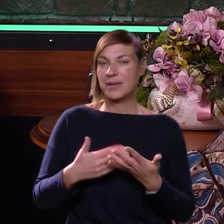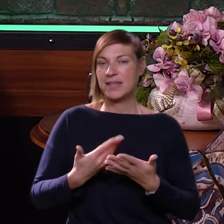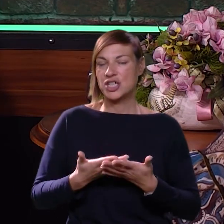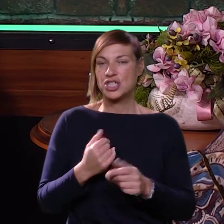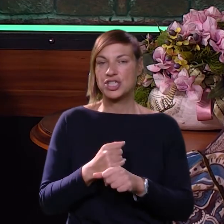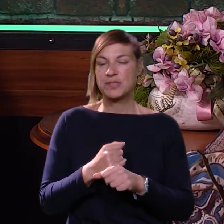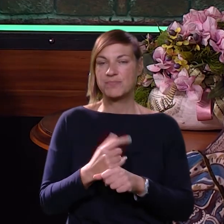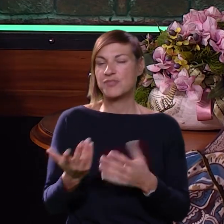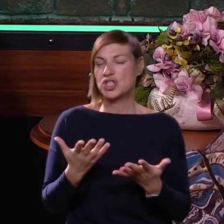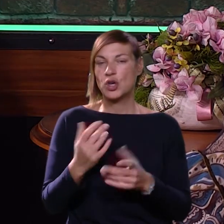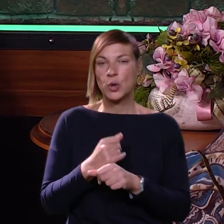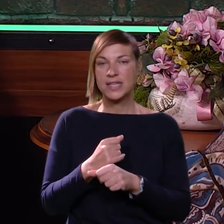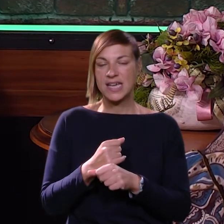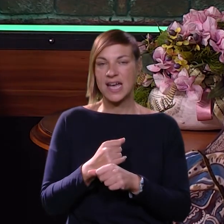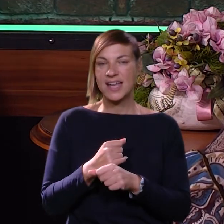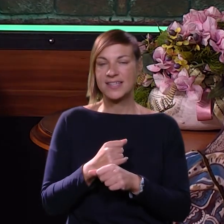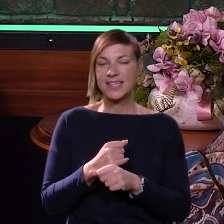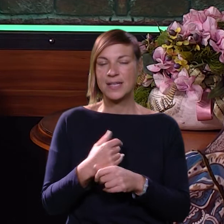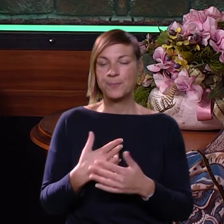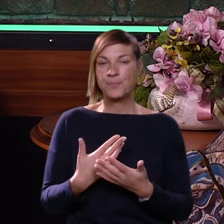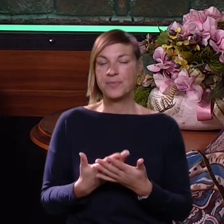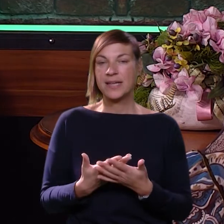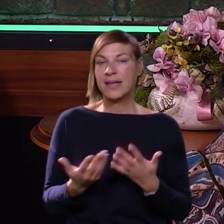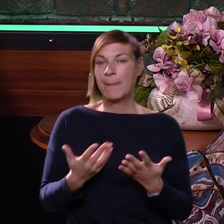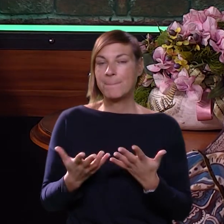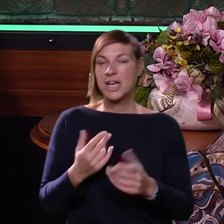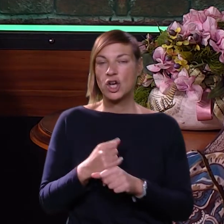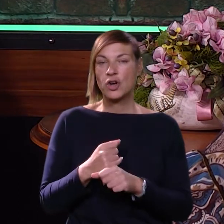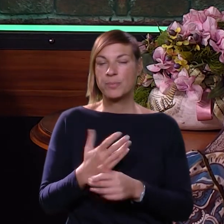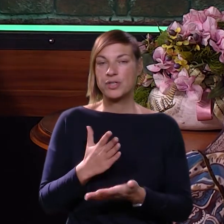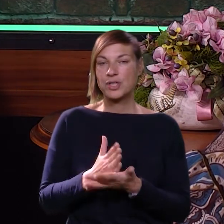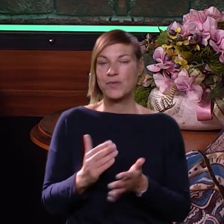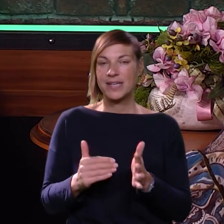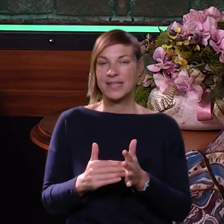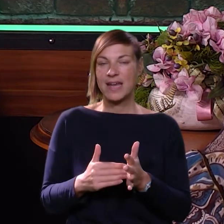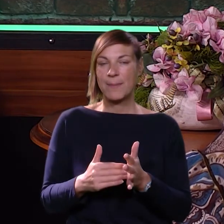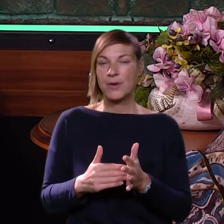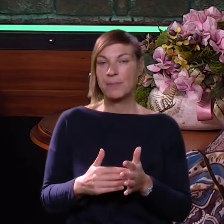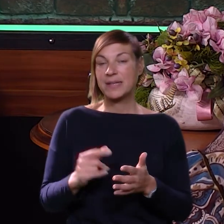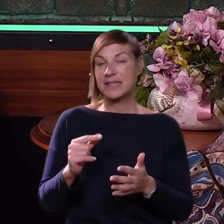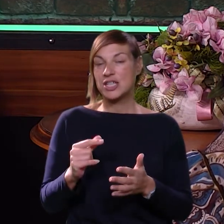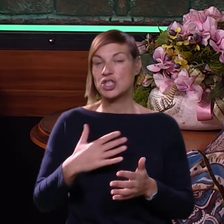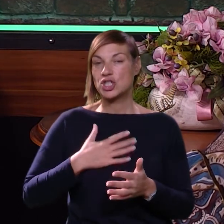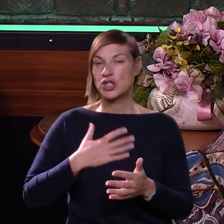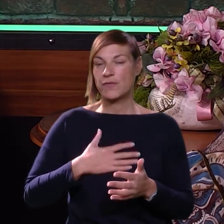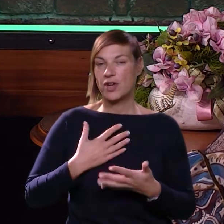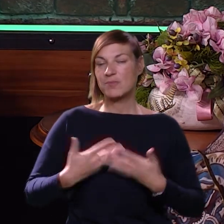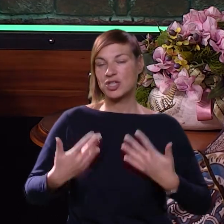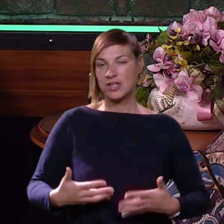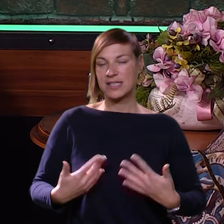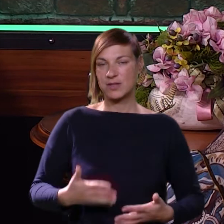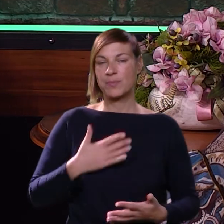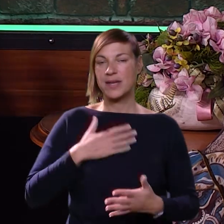nešto još čime se bavim, što god radili. Znači, što god radili, bilo koji posao, uvijek bi trebali imati nešto još što volimo, što